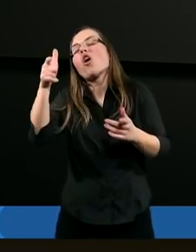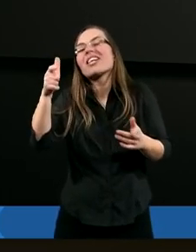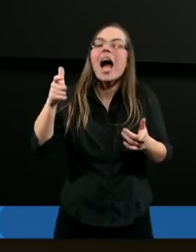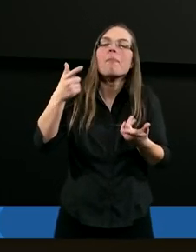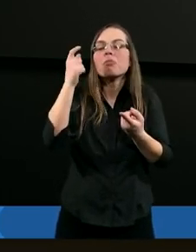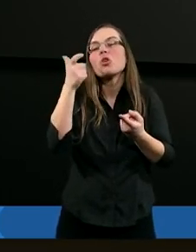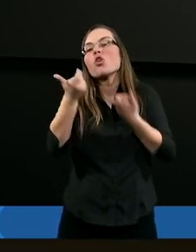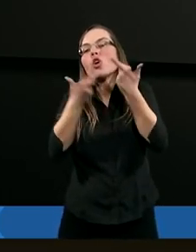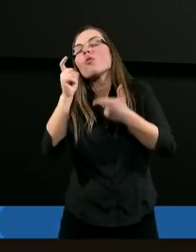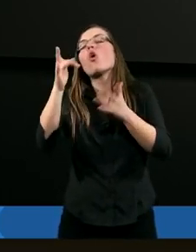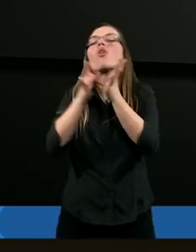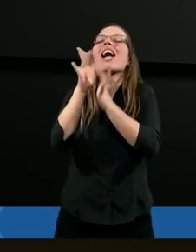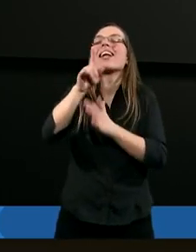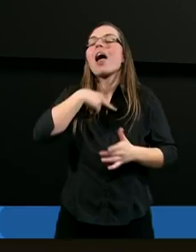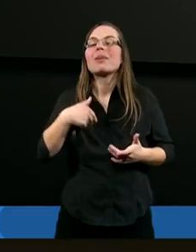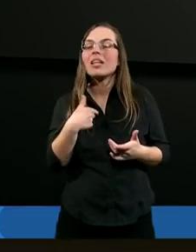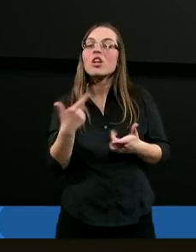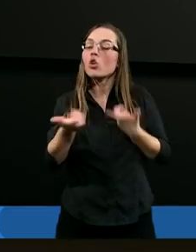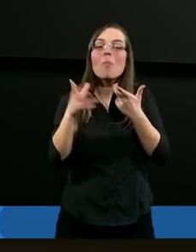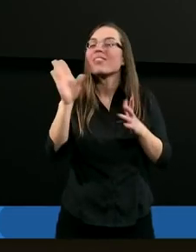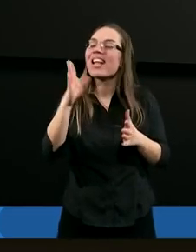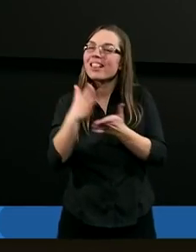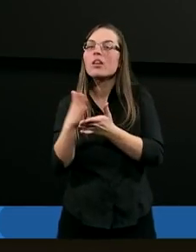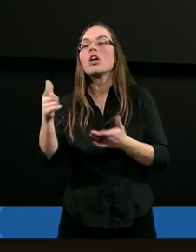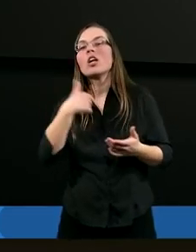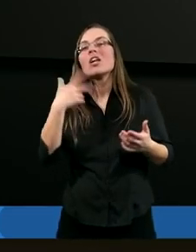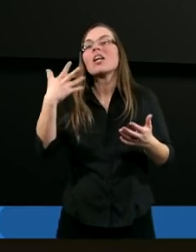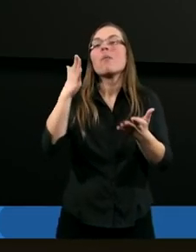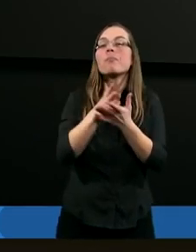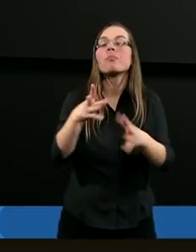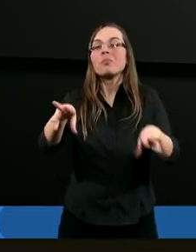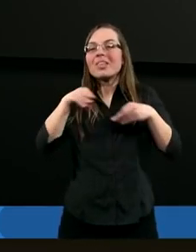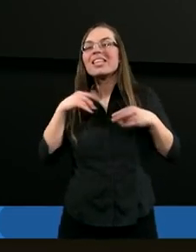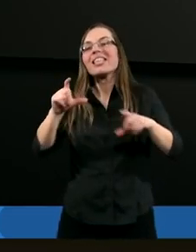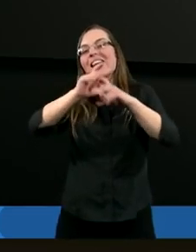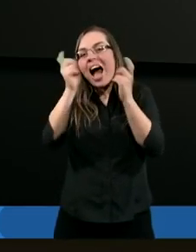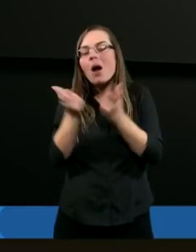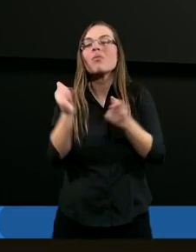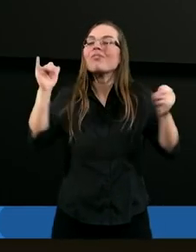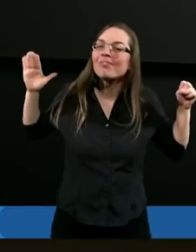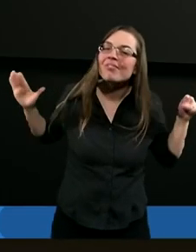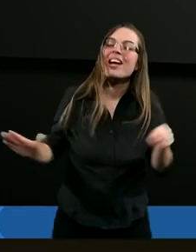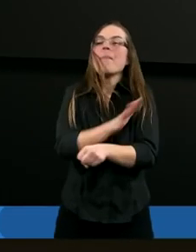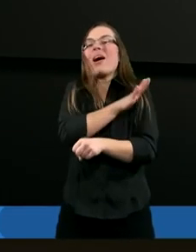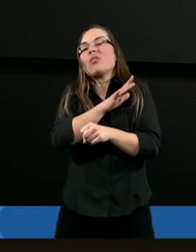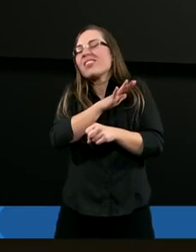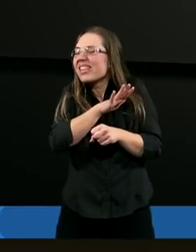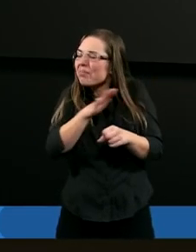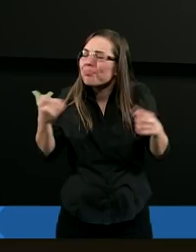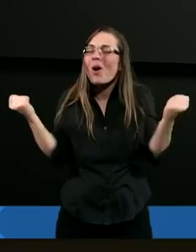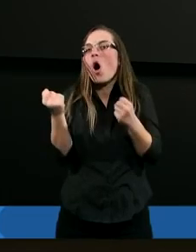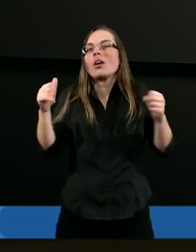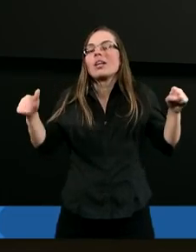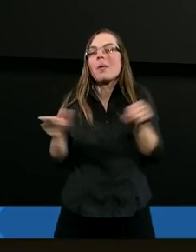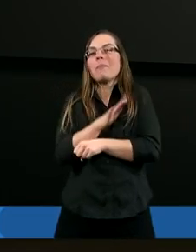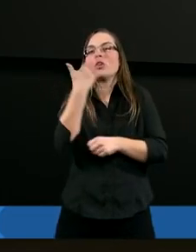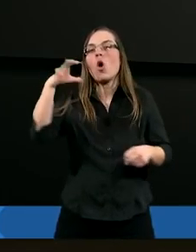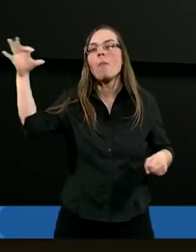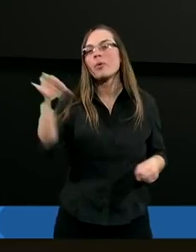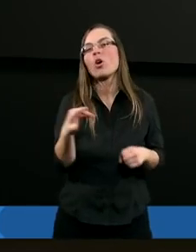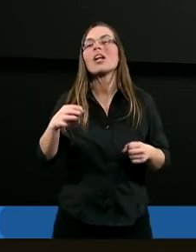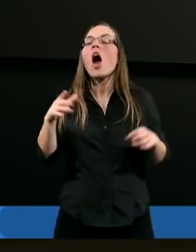coś tam, żeby Bóg dla mnie zrobił, tylko żeby mnie przejął całkowicie, wypełnił mnie. Dlatego